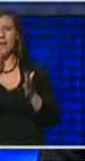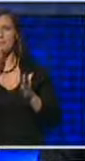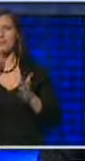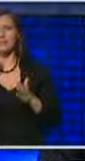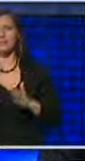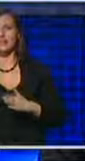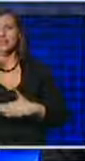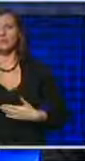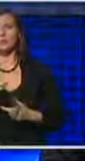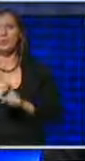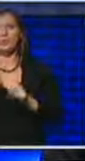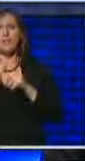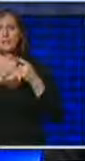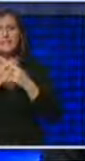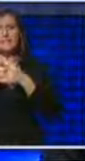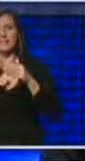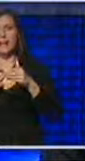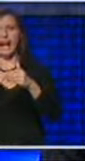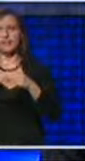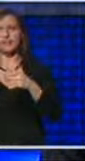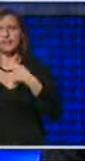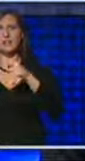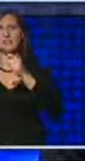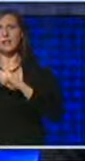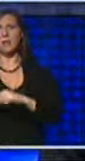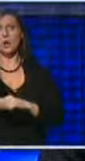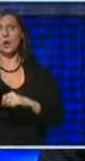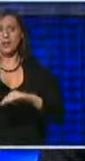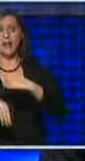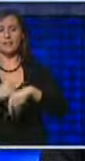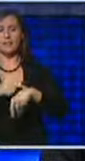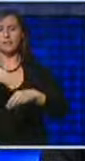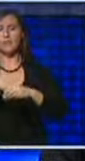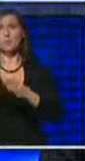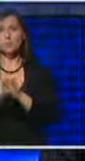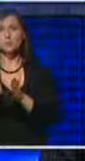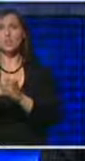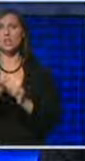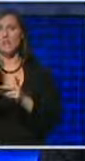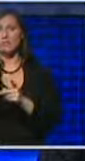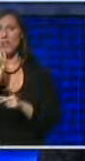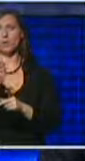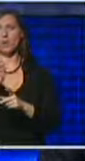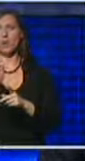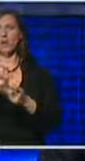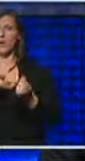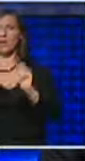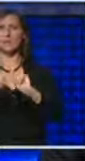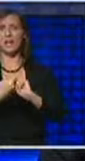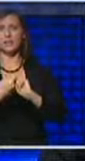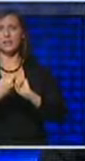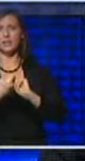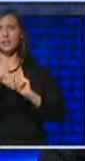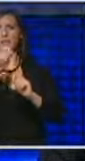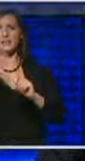tudott egyrészt olyan szervezeti hátteret kiépíteni magának az eltelt idő alatt, ami szükséges lett volna a megváltoztatott